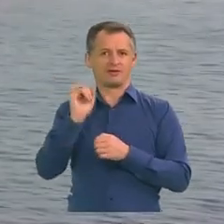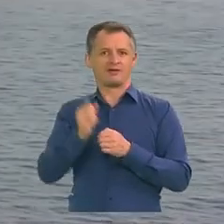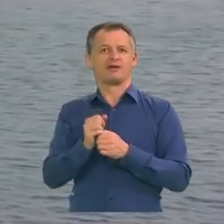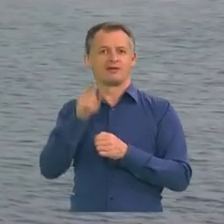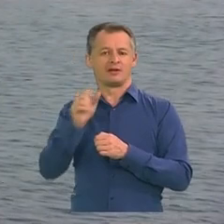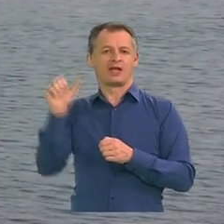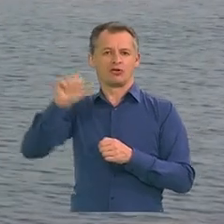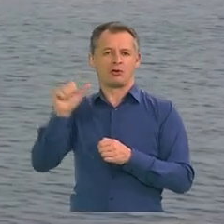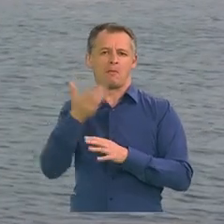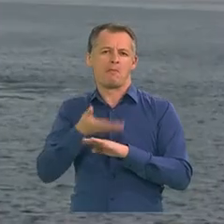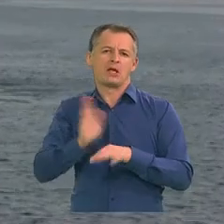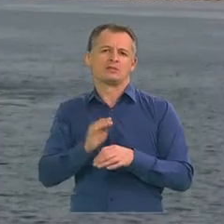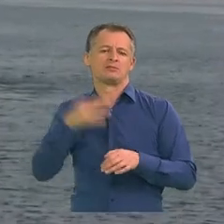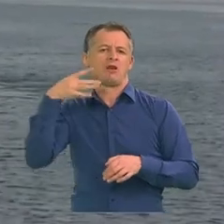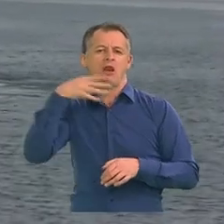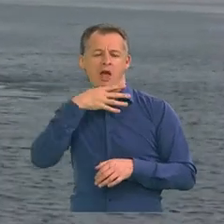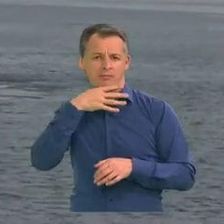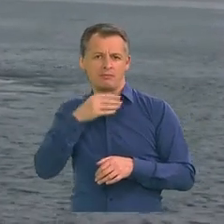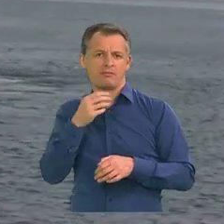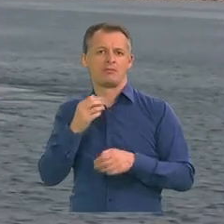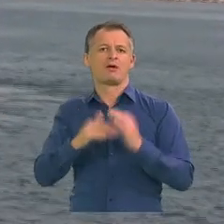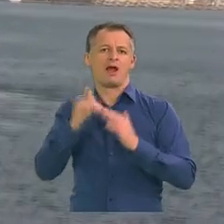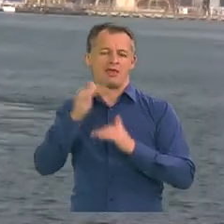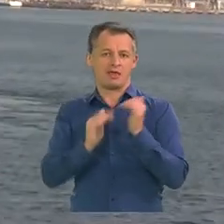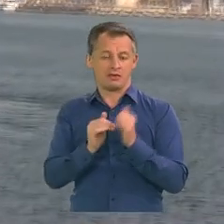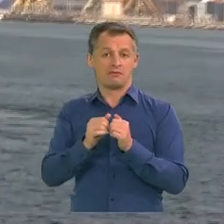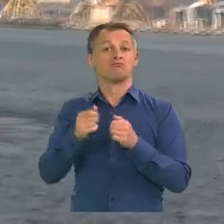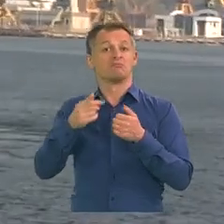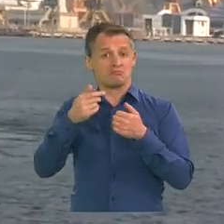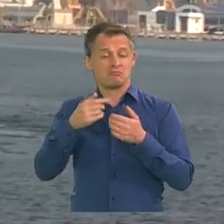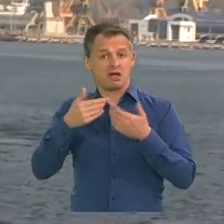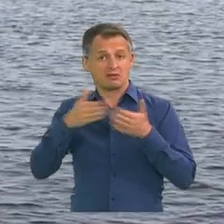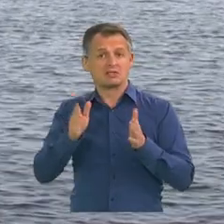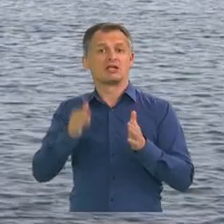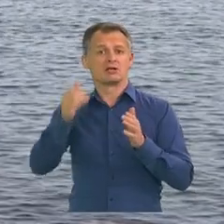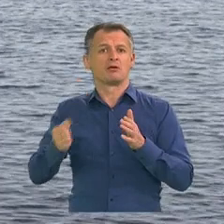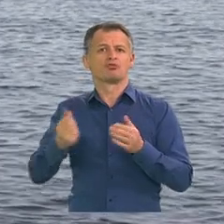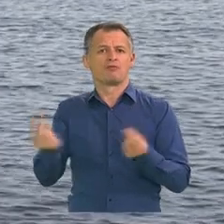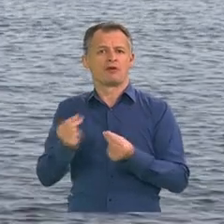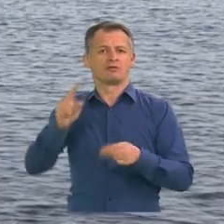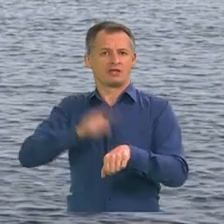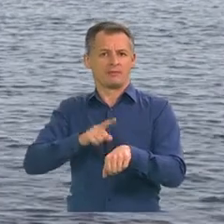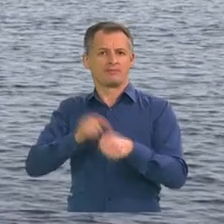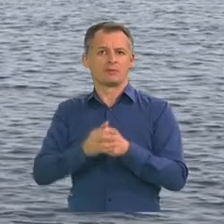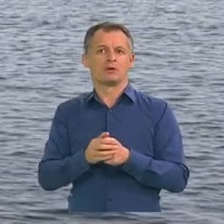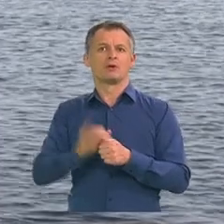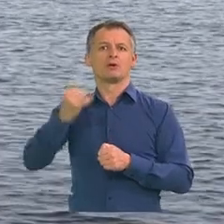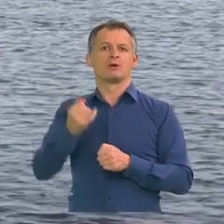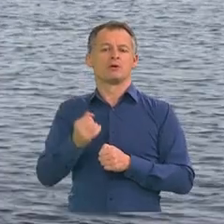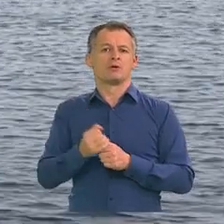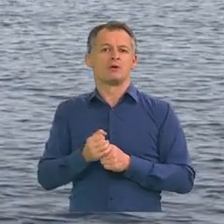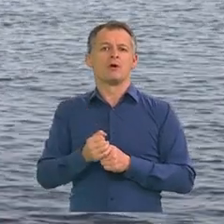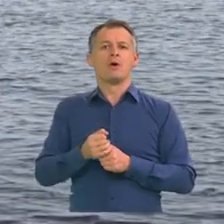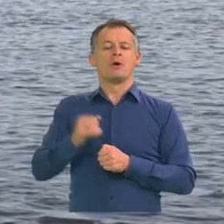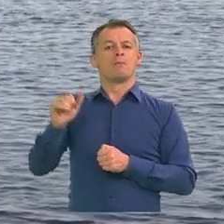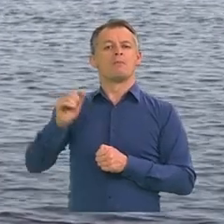dar cu mult mai slab calitativ, iar lucrurile au funcționat așa un timp îndelungat. În următoarele luni, în portul Constanța au sosit alte nave